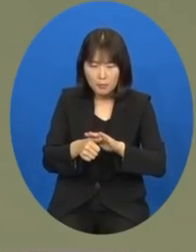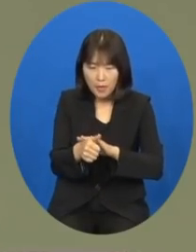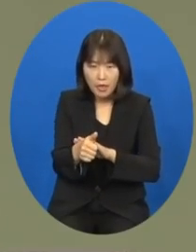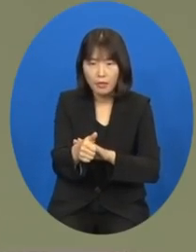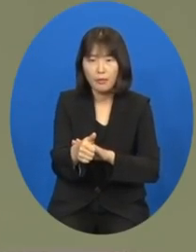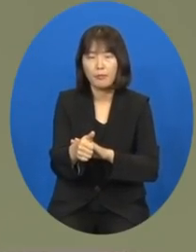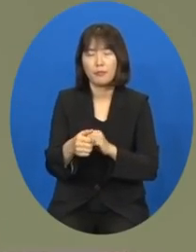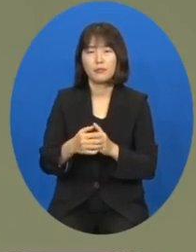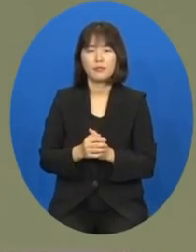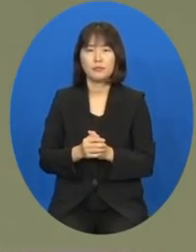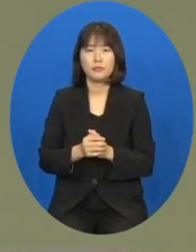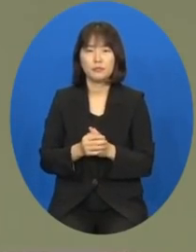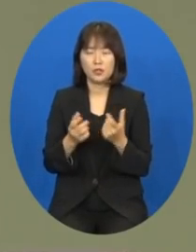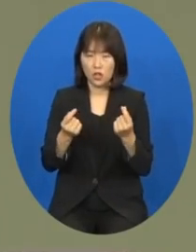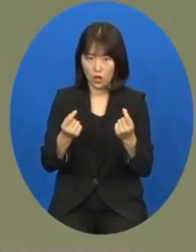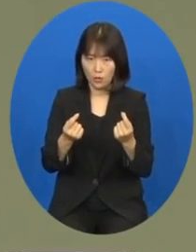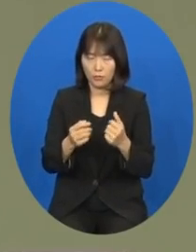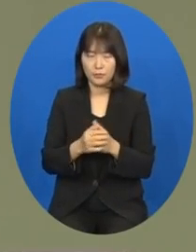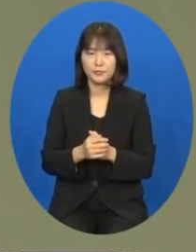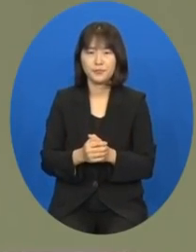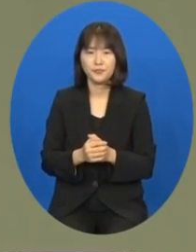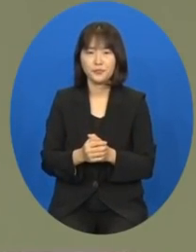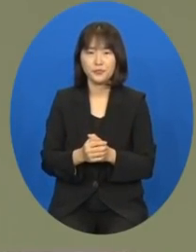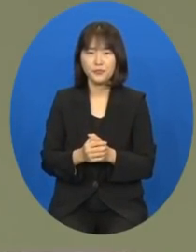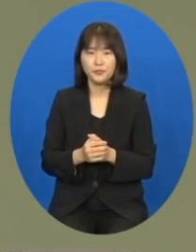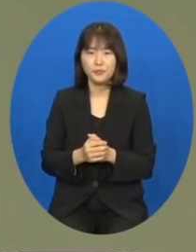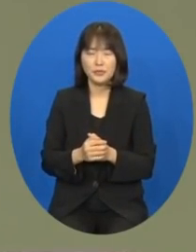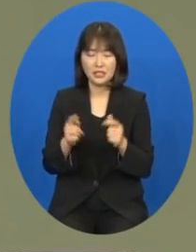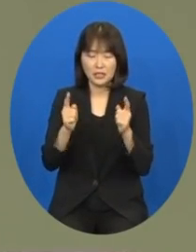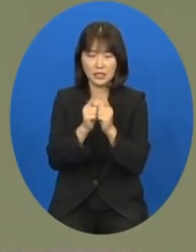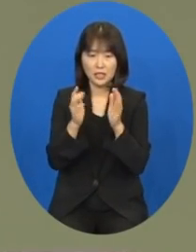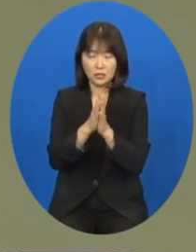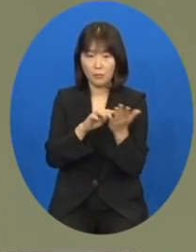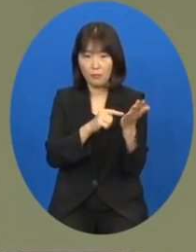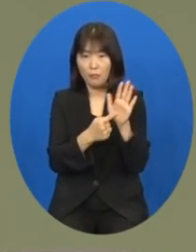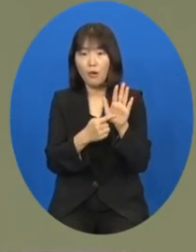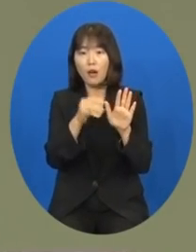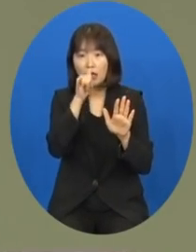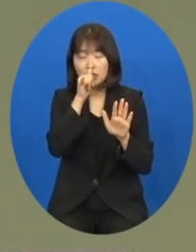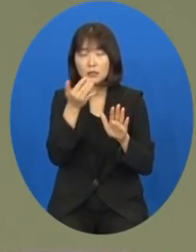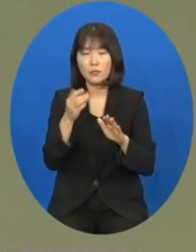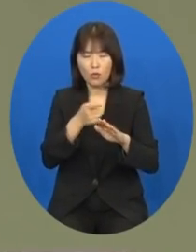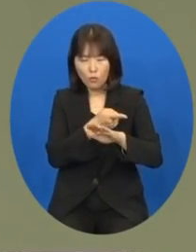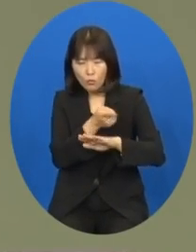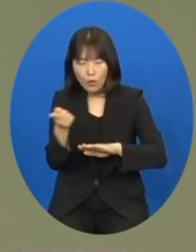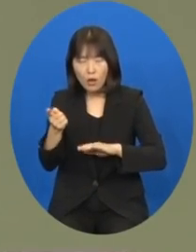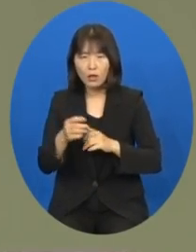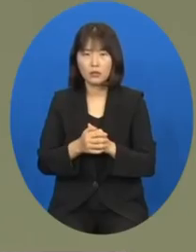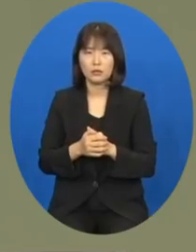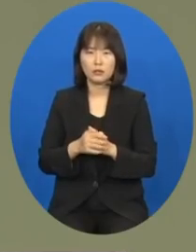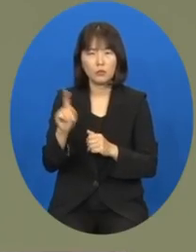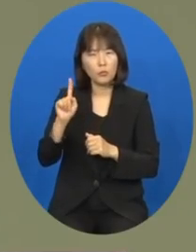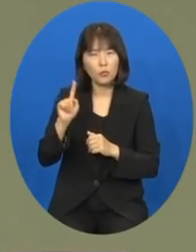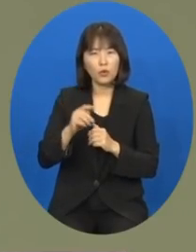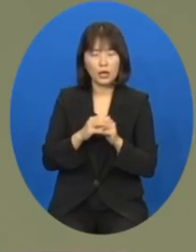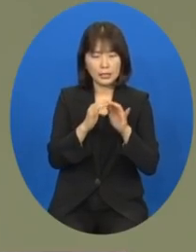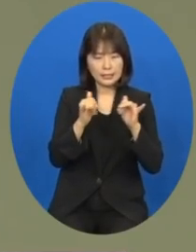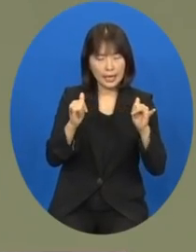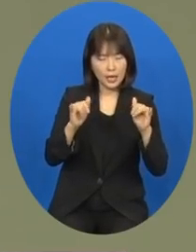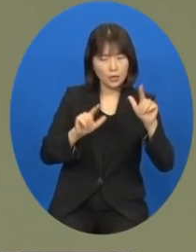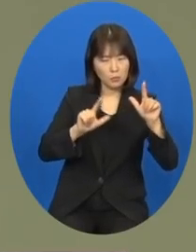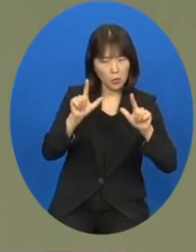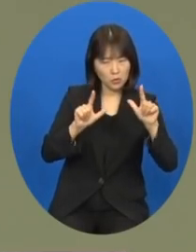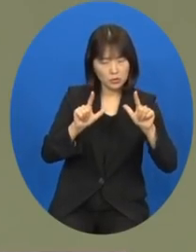아니게 나타나기도 하죠 그런 케이스를 제외하고는 베개 요 사람의 모습으로 혹은 사람에게